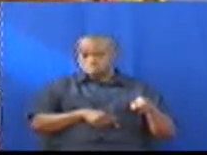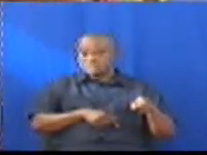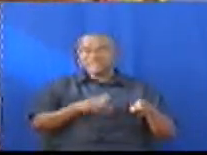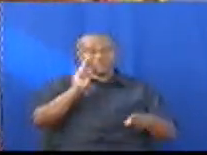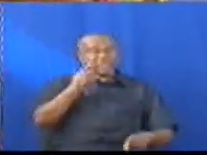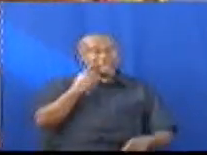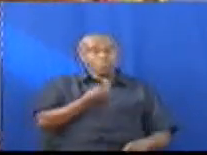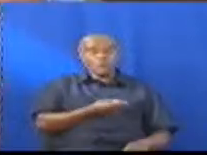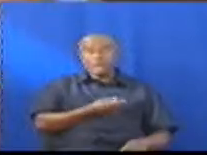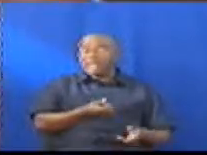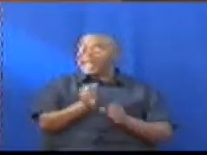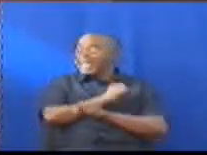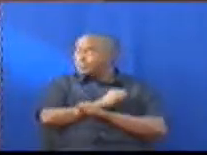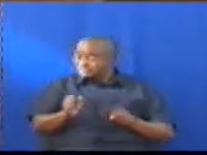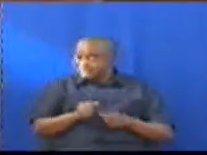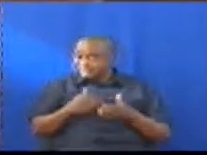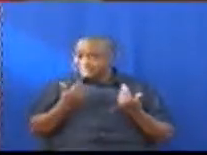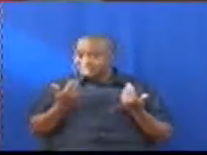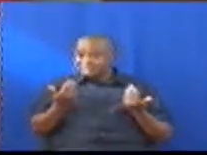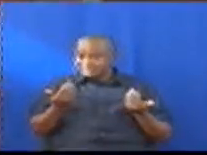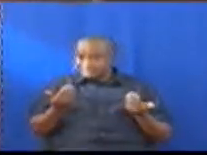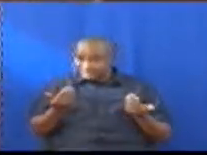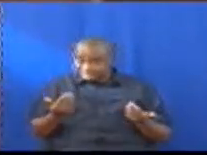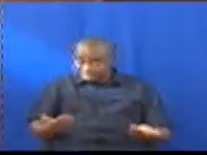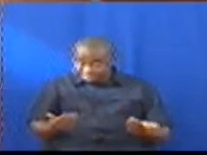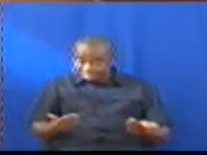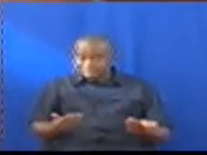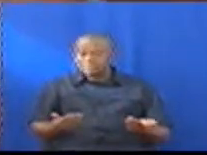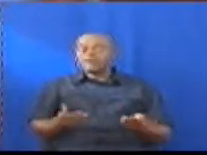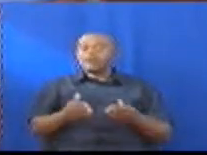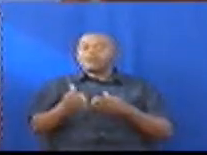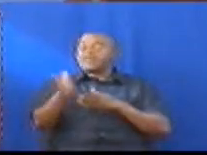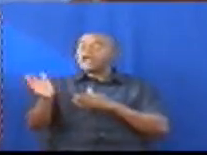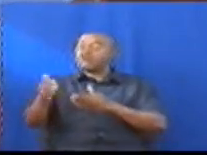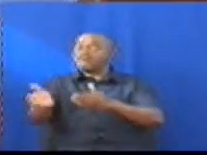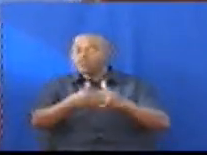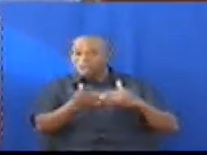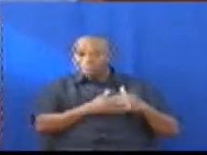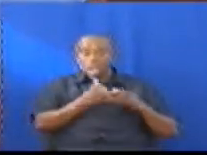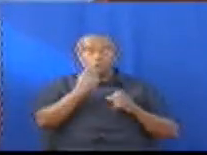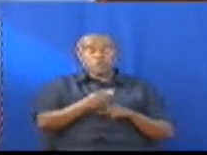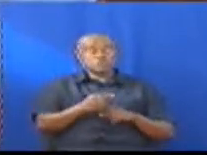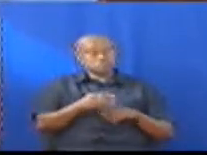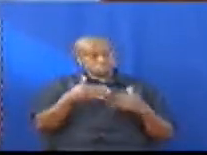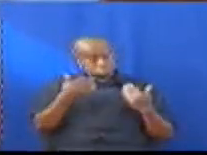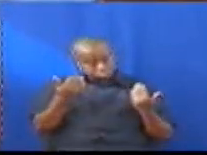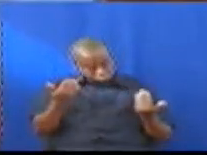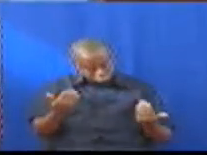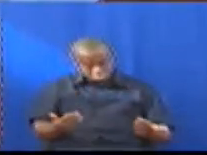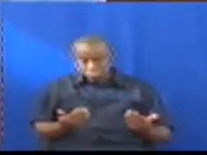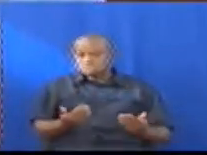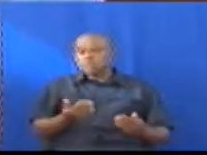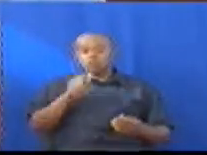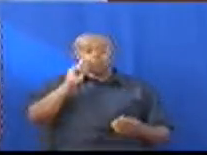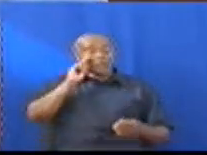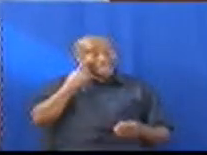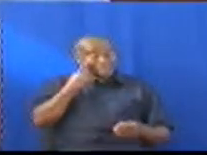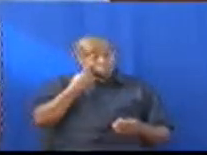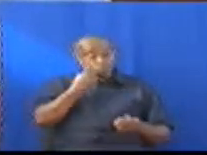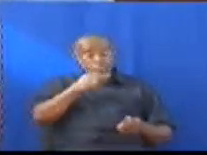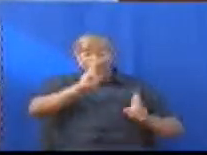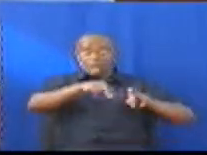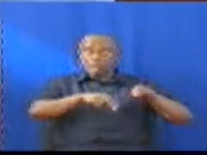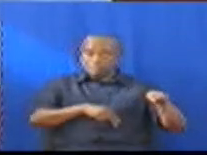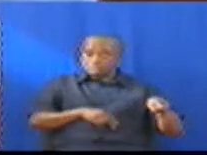Huwezi kutest mahakama ikiwa unafunga milango ya watu kuingia mahakamani. Mnyonge ana haki ya kuingia